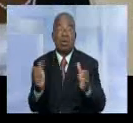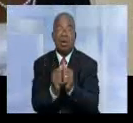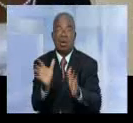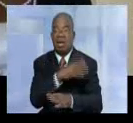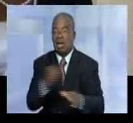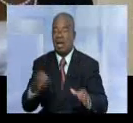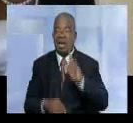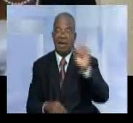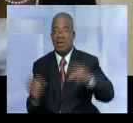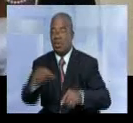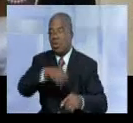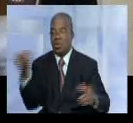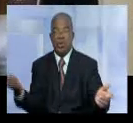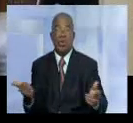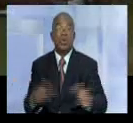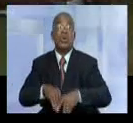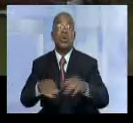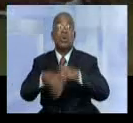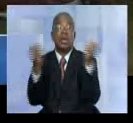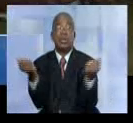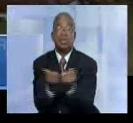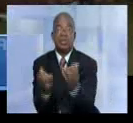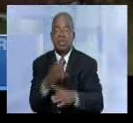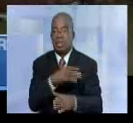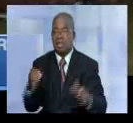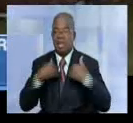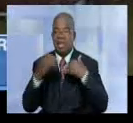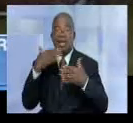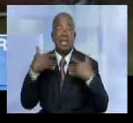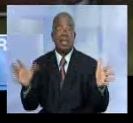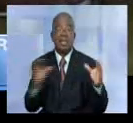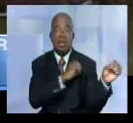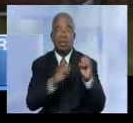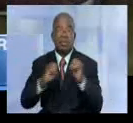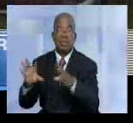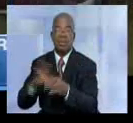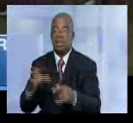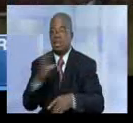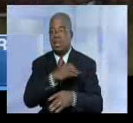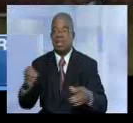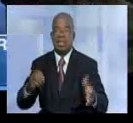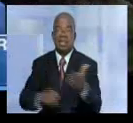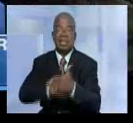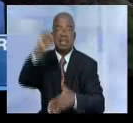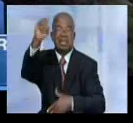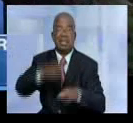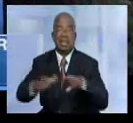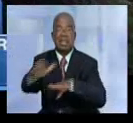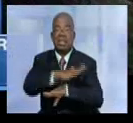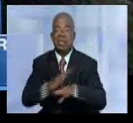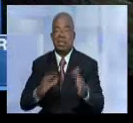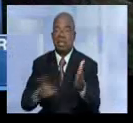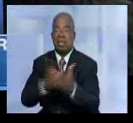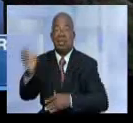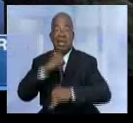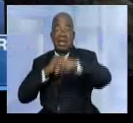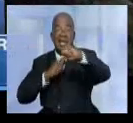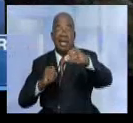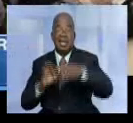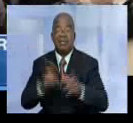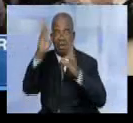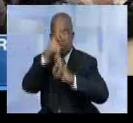le Haut Commissariat des Nations Unies pour les réfugiés, a déjà organisé des sessions de renforcement des capacités sur les droits de l'homme à l'intention de